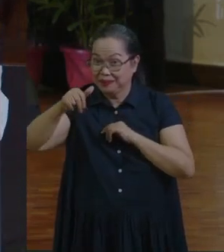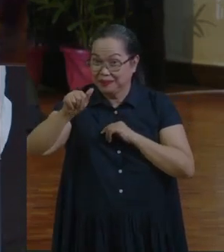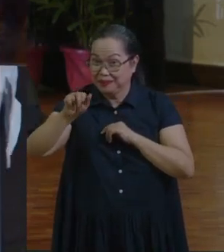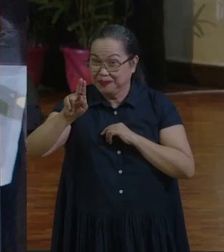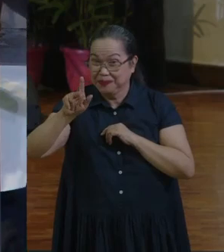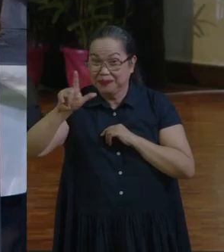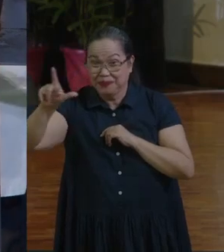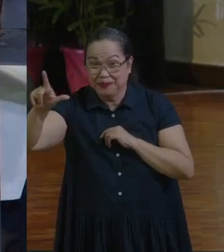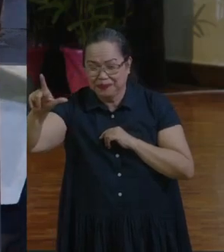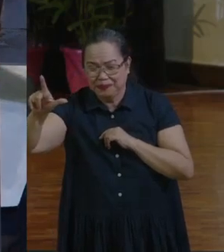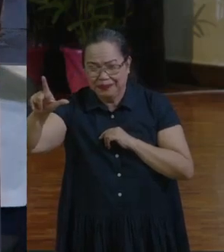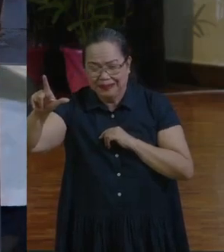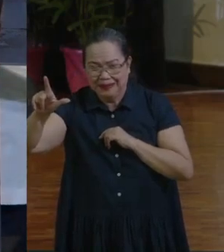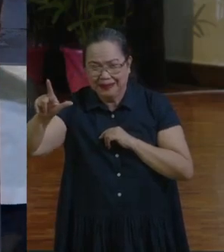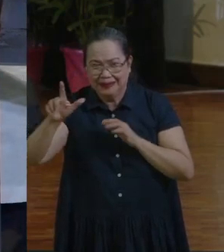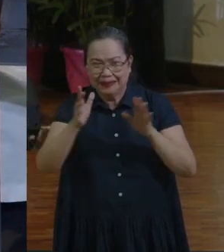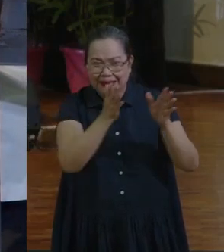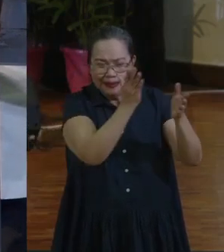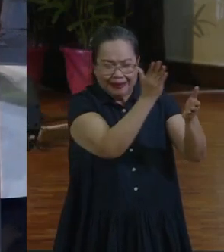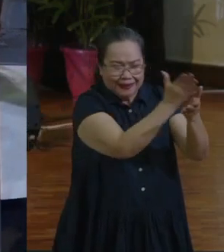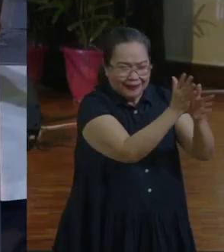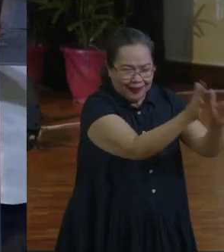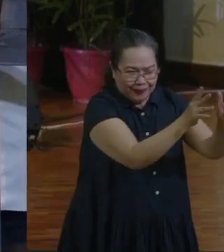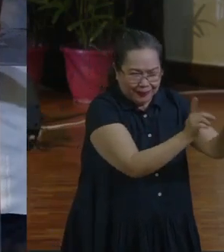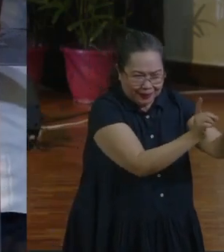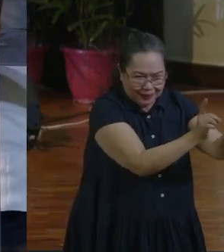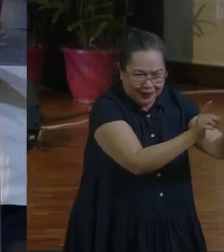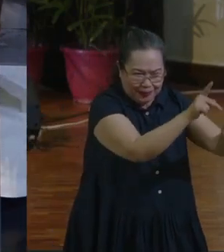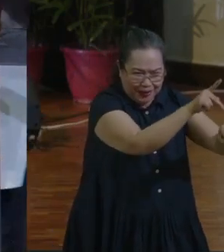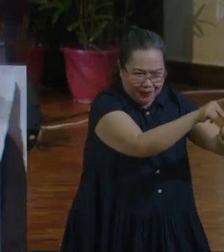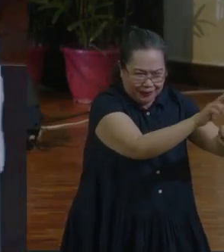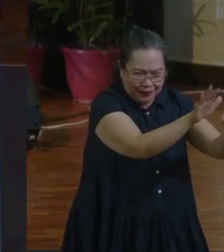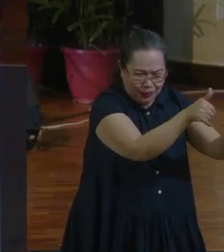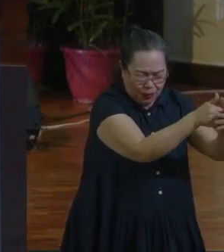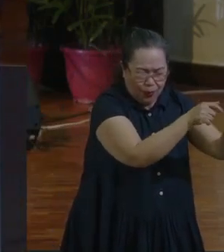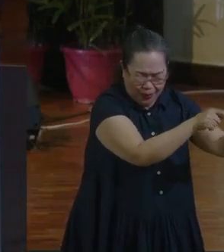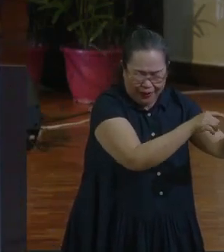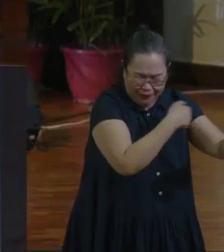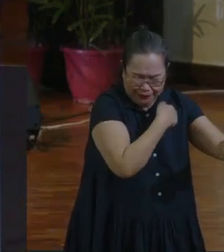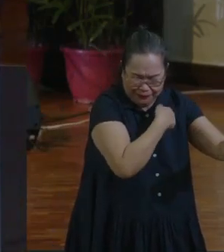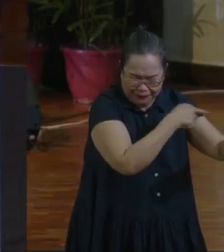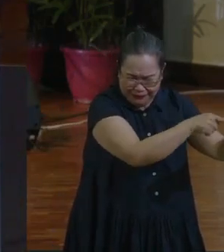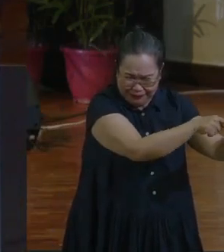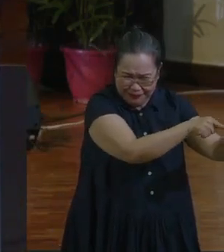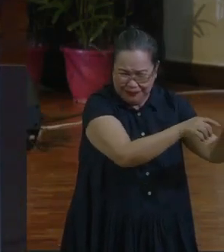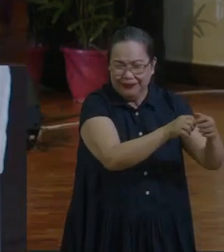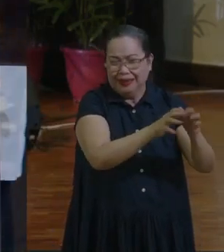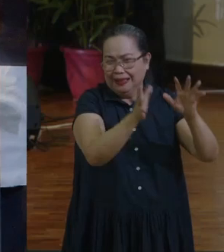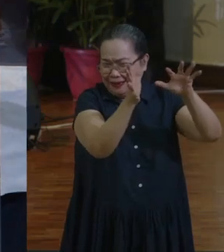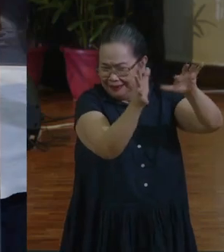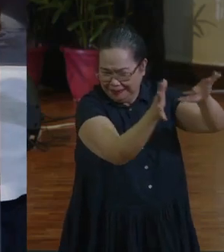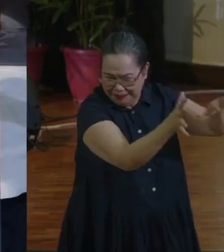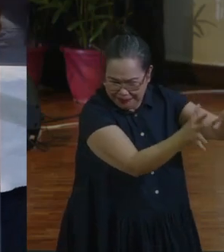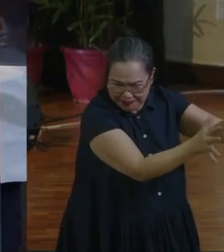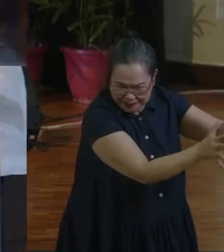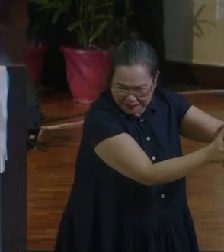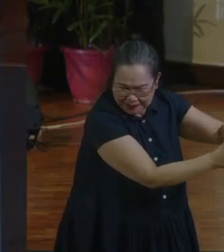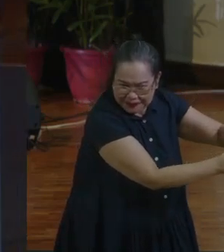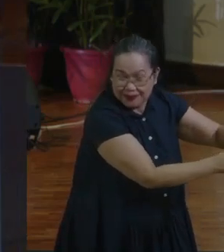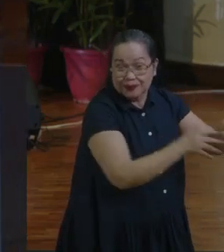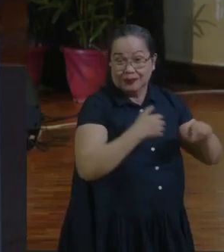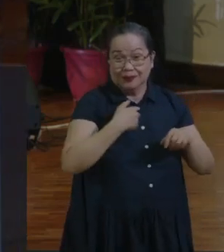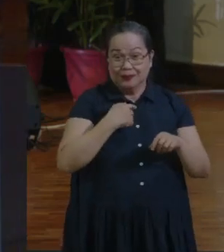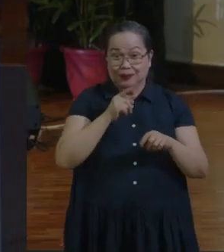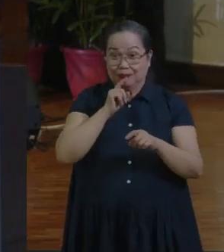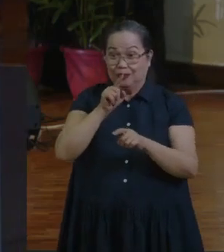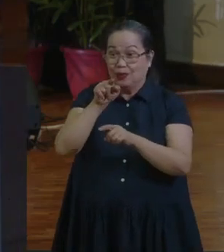Lampasan na natin yung mga disciples. Si Peter at yung ibang apostles. Kasi ilang beses sinabi sa kanila ng Diyos,